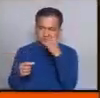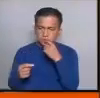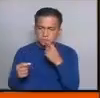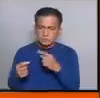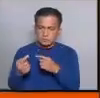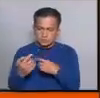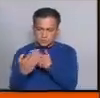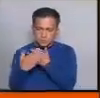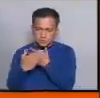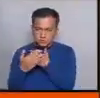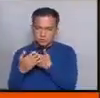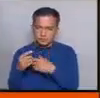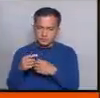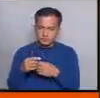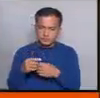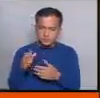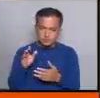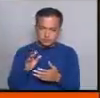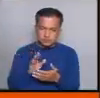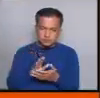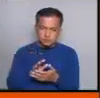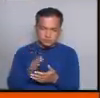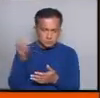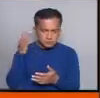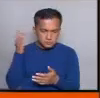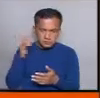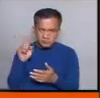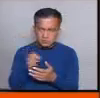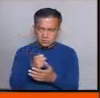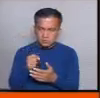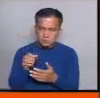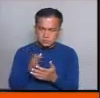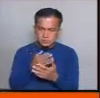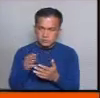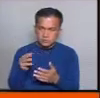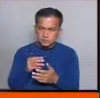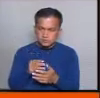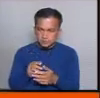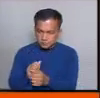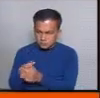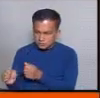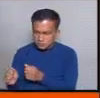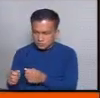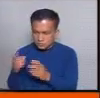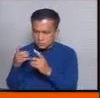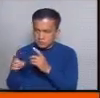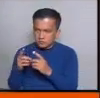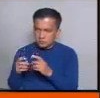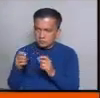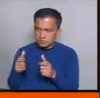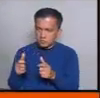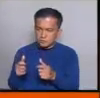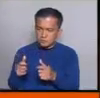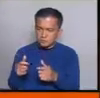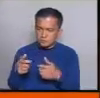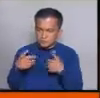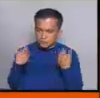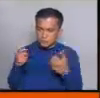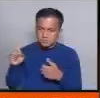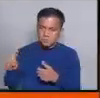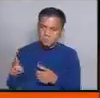sitahin ng dalawa ang malakas na pagpapatugtog ng sospek. Sabi ko makikiraan ako kasi nakaharang sila sa pintuan. Biglang nagalit yung isa. Sabi